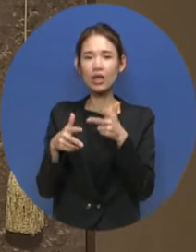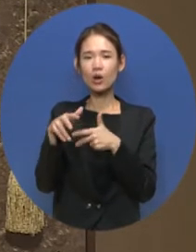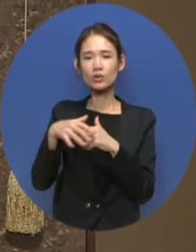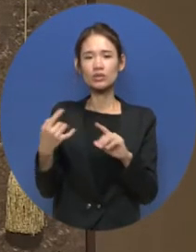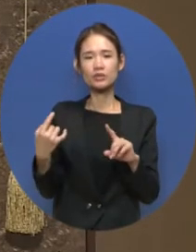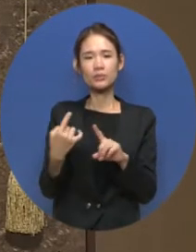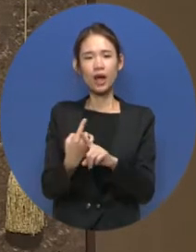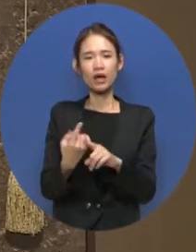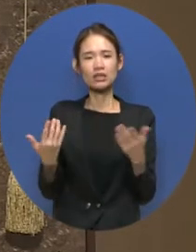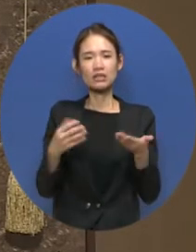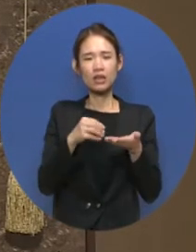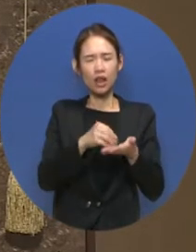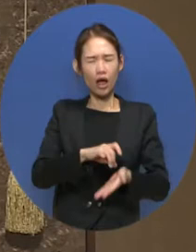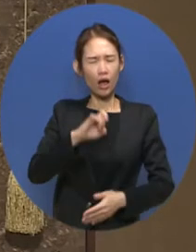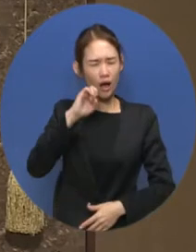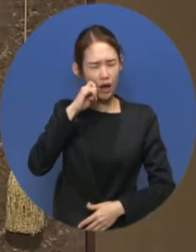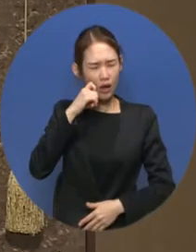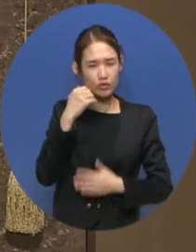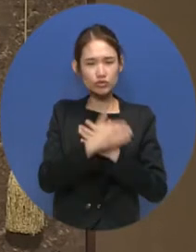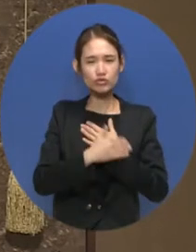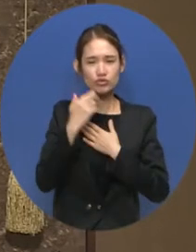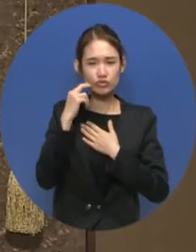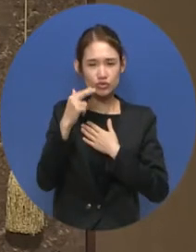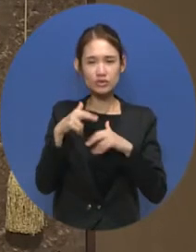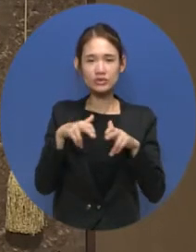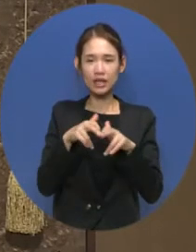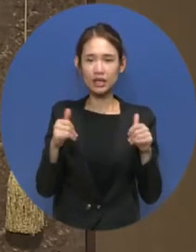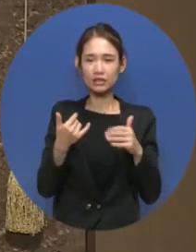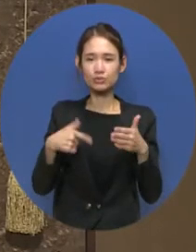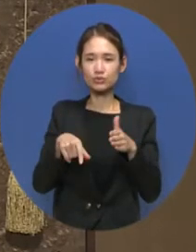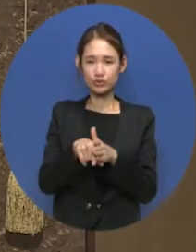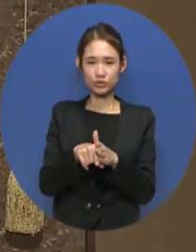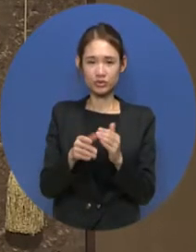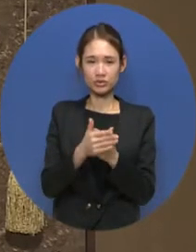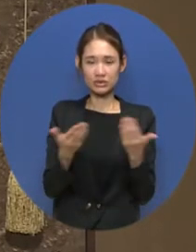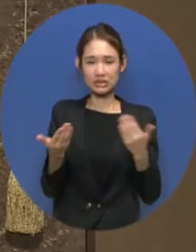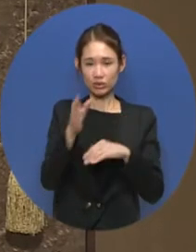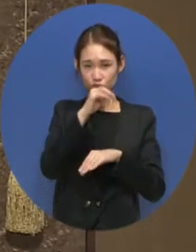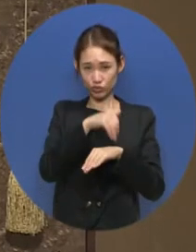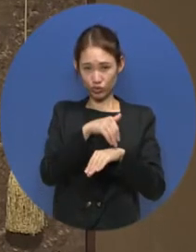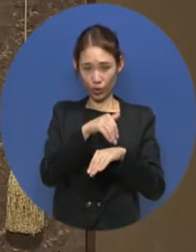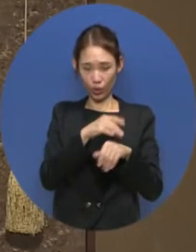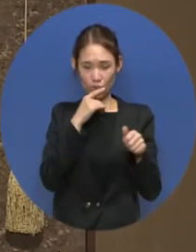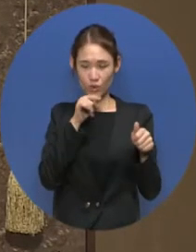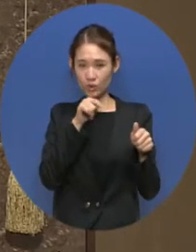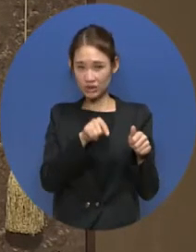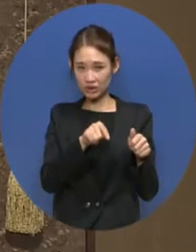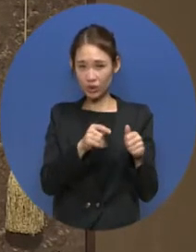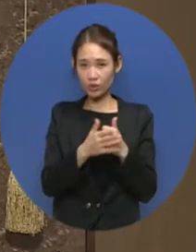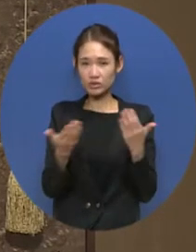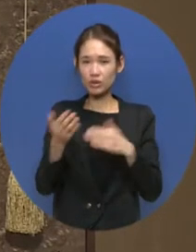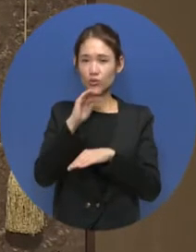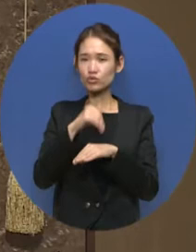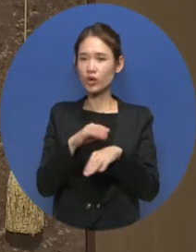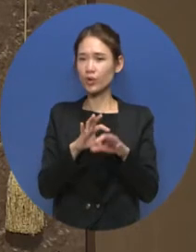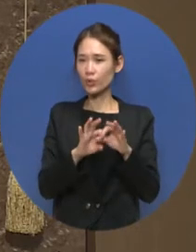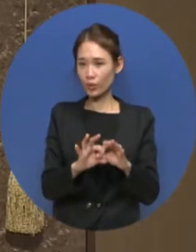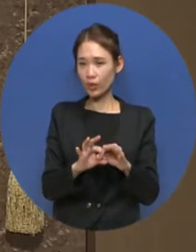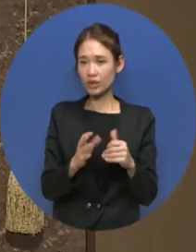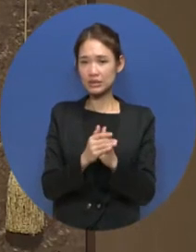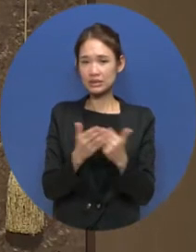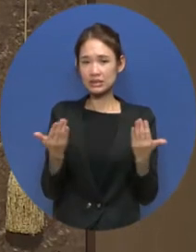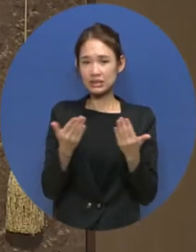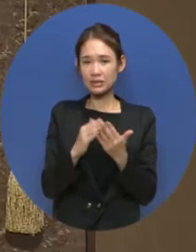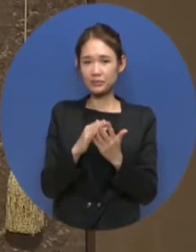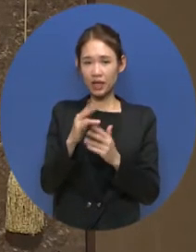일반 사업장에서 일을 하기 어려운 중증 장애인 분들을 위해서 직업 훈련도 시키고 직업 훈련을 시켜서 또 일반